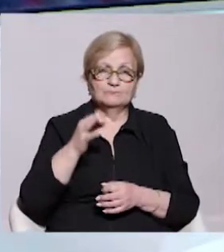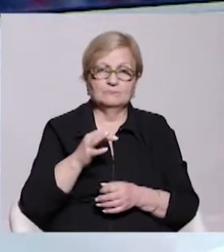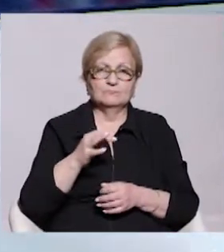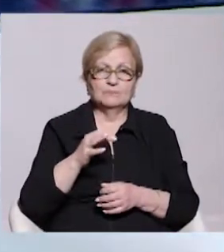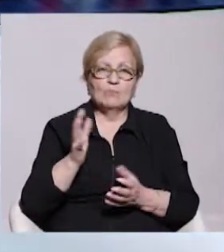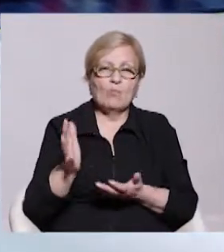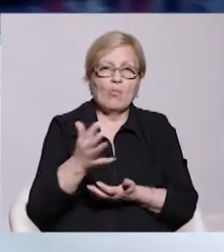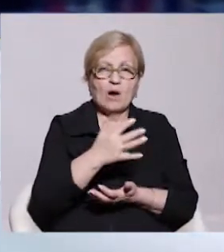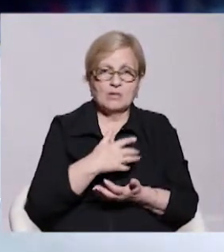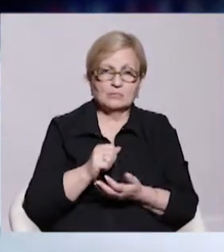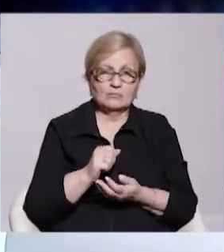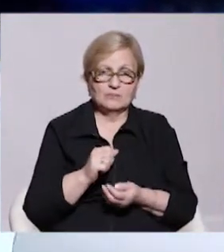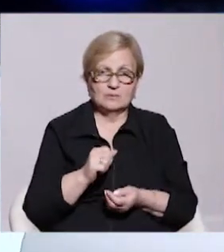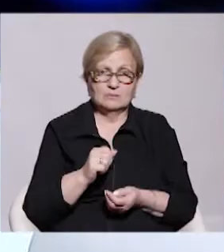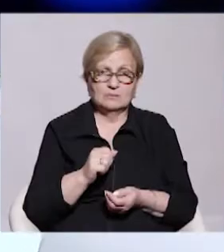მოაგროვა